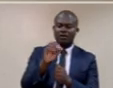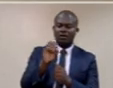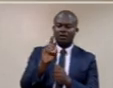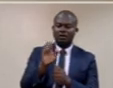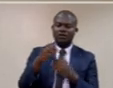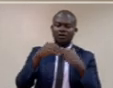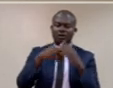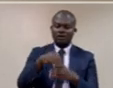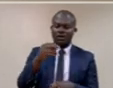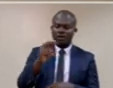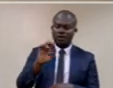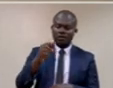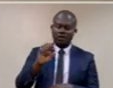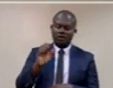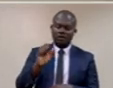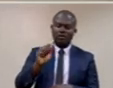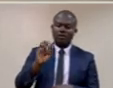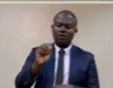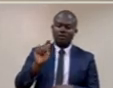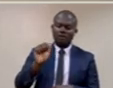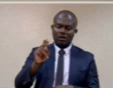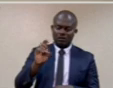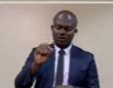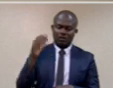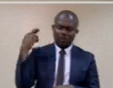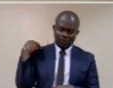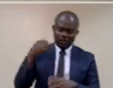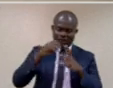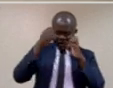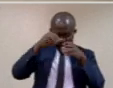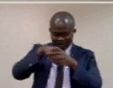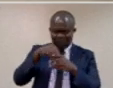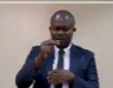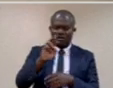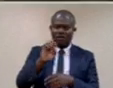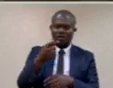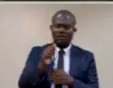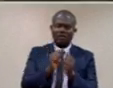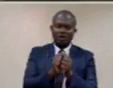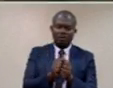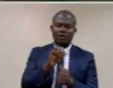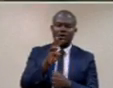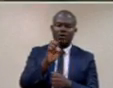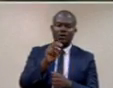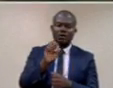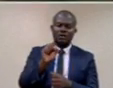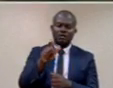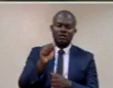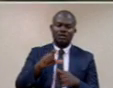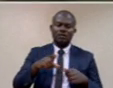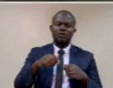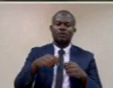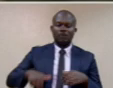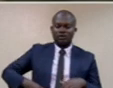giteri ya Rugenge Mukandutu Yangerina wari umugenzi w'uburezi muri komine Nyarugenge ndetse na Padiri Wenceslas Munyeshyaka wanagendanaga